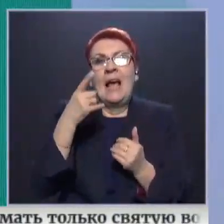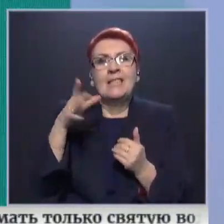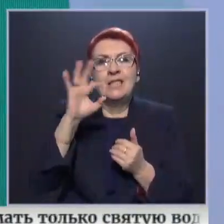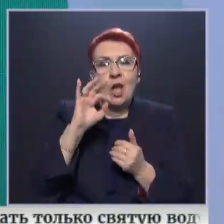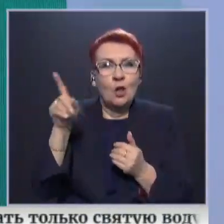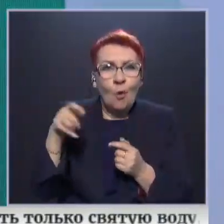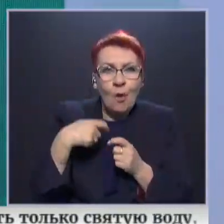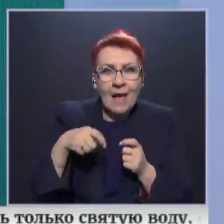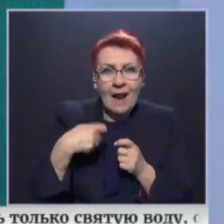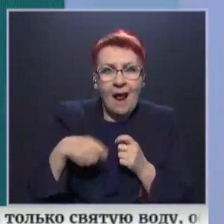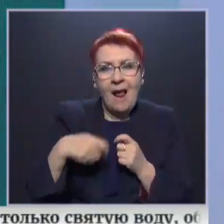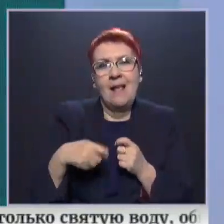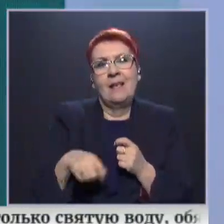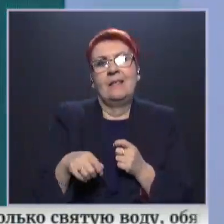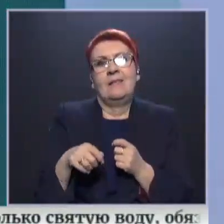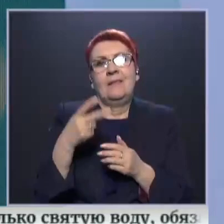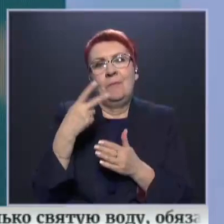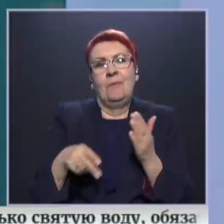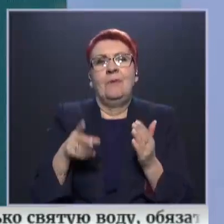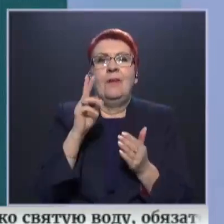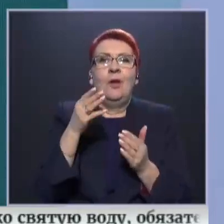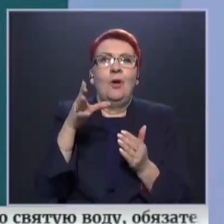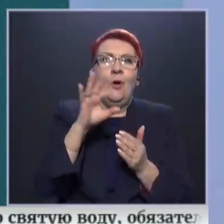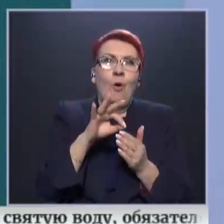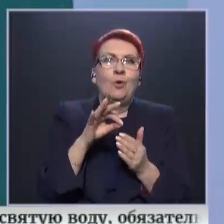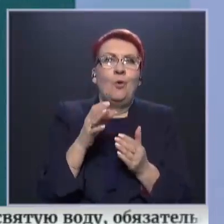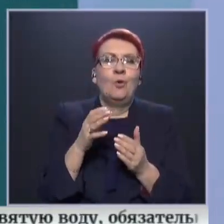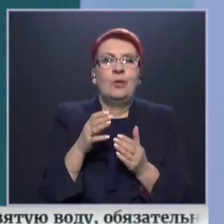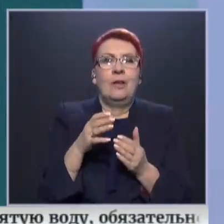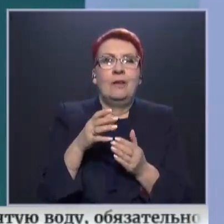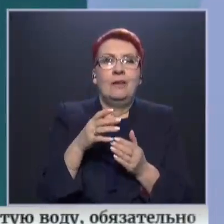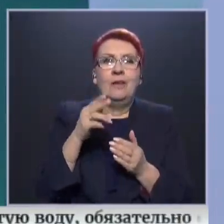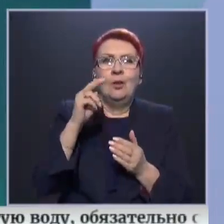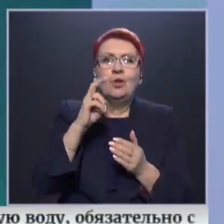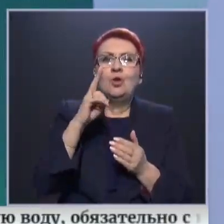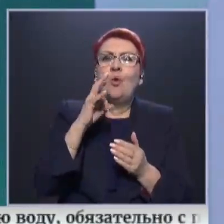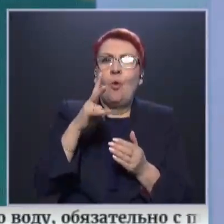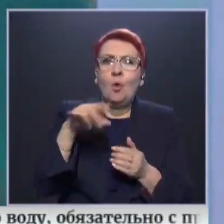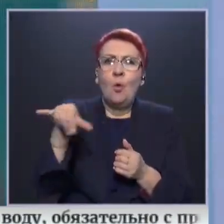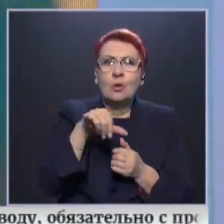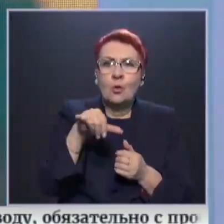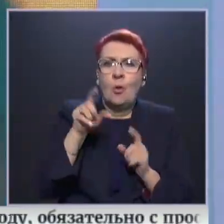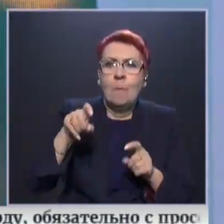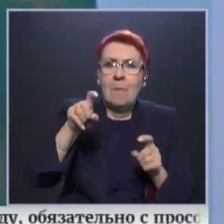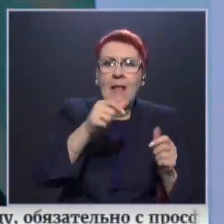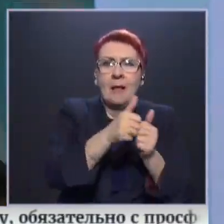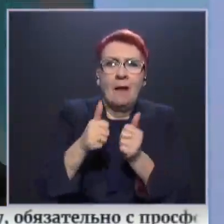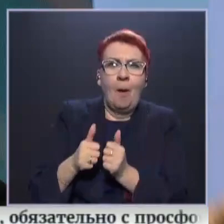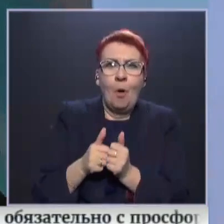ставки, кто-то гоняется с чугунным утюгом за женой по коммунальной